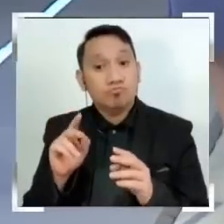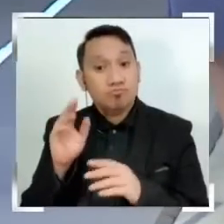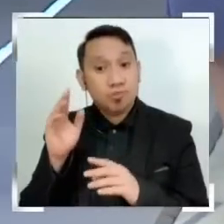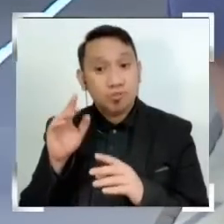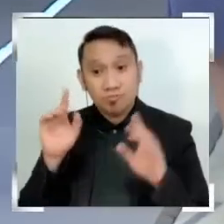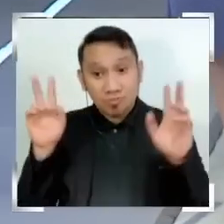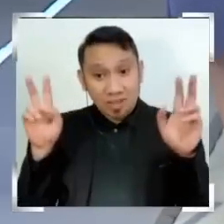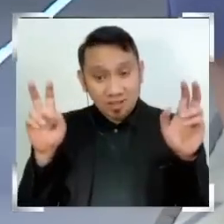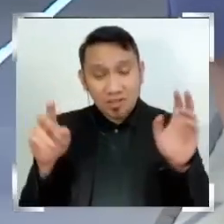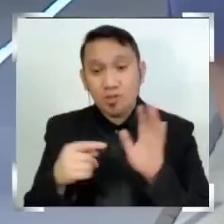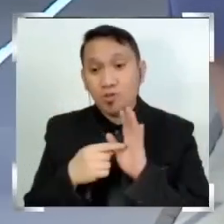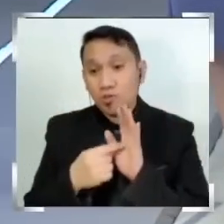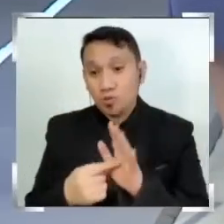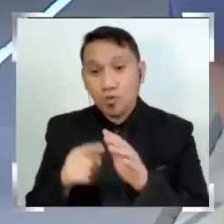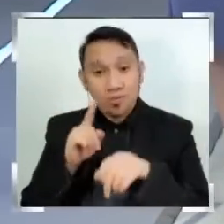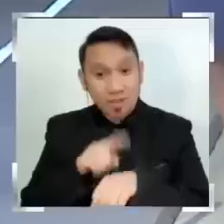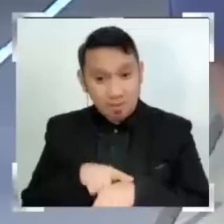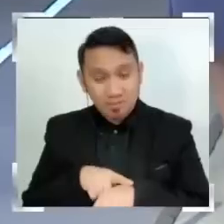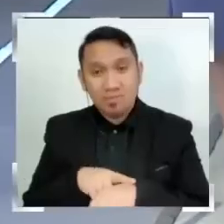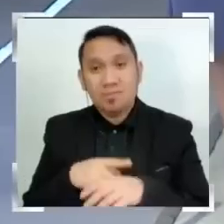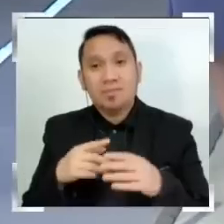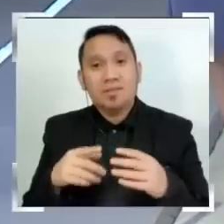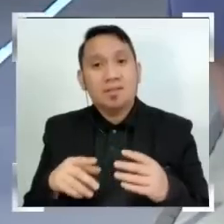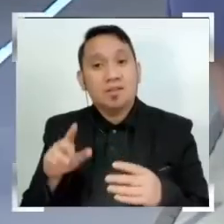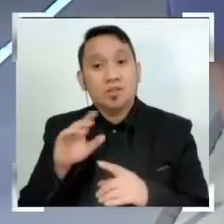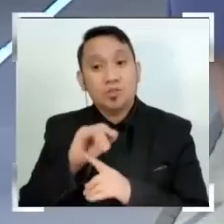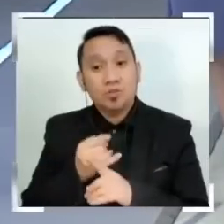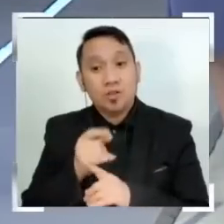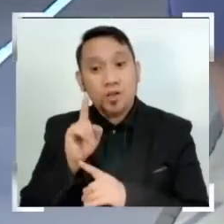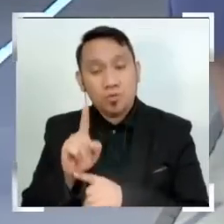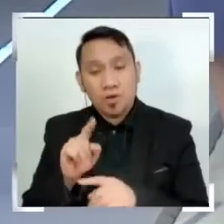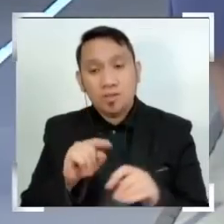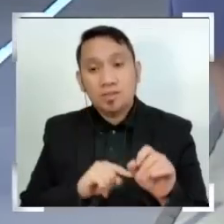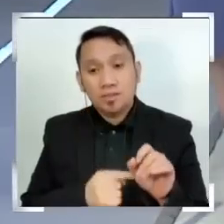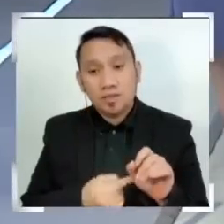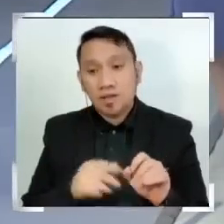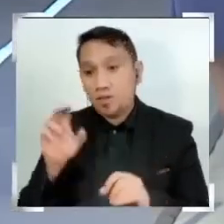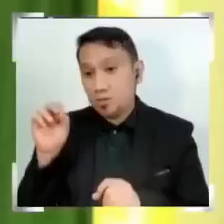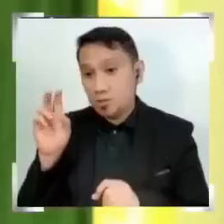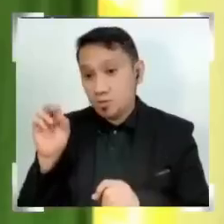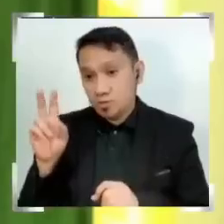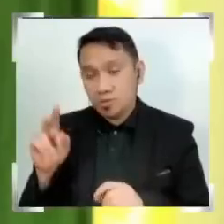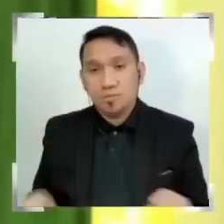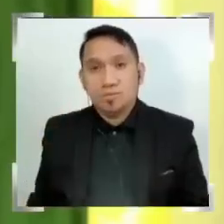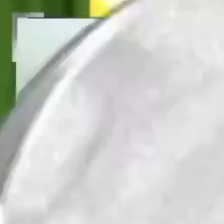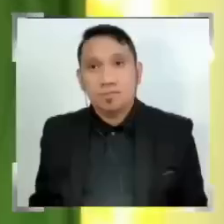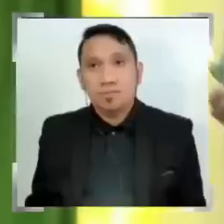Simula po yan sa July 1, alas 12 impunto. Saksi si Nelson Canlas.